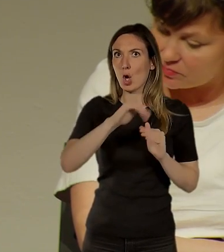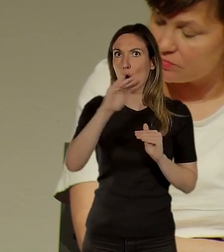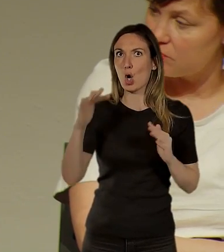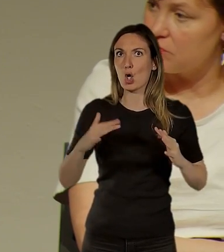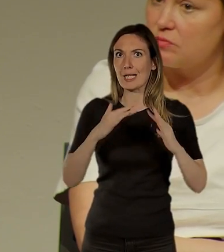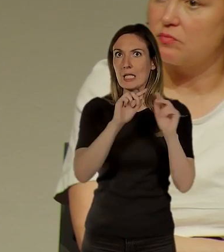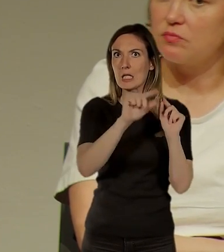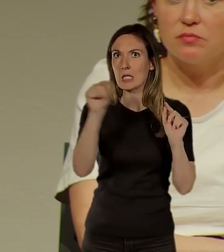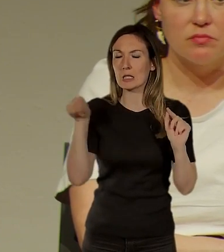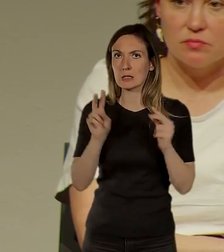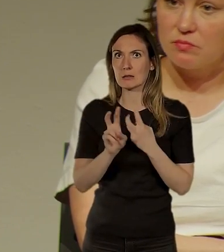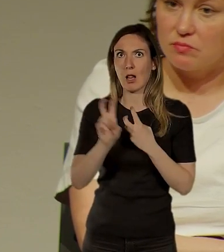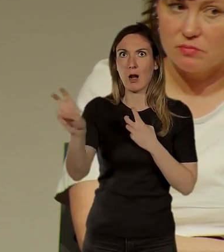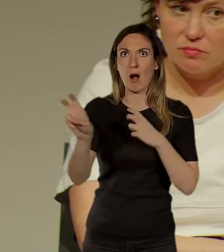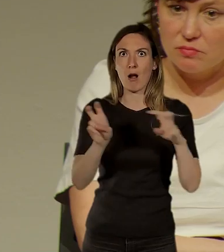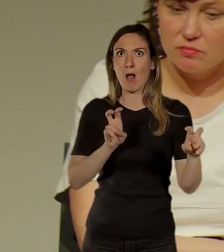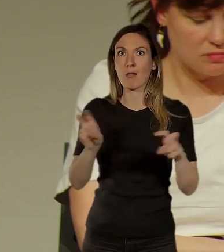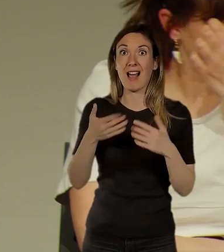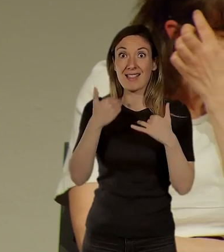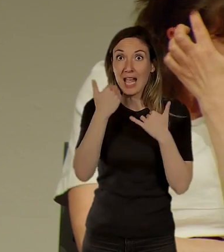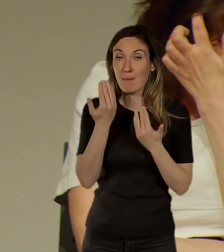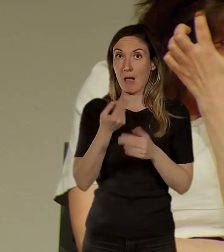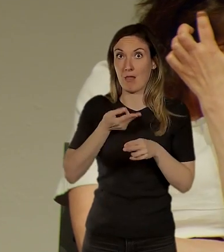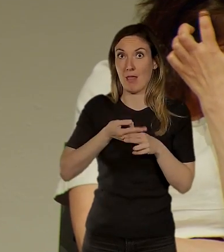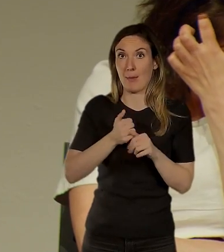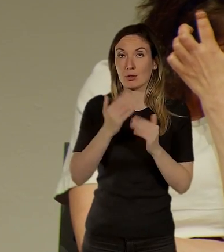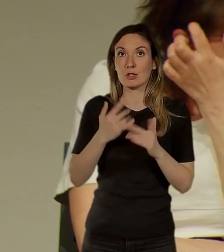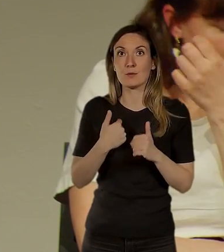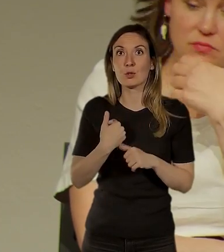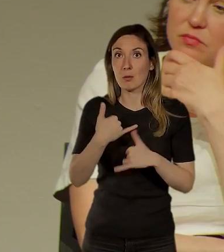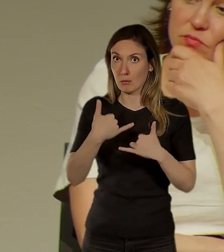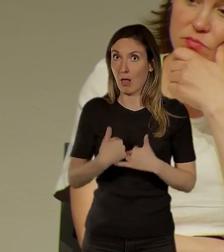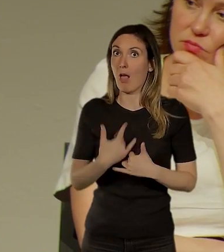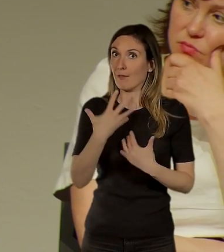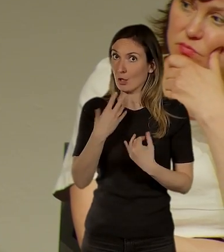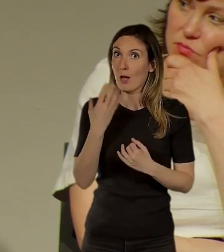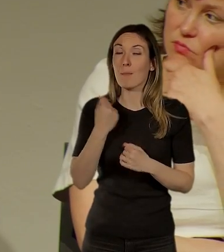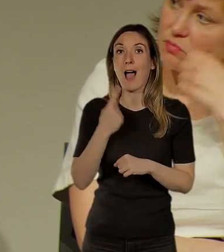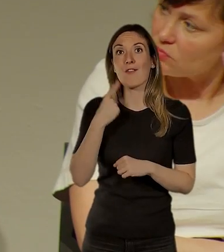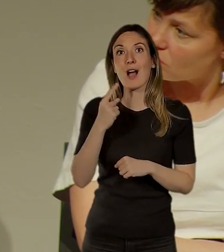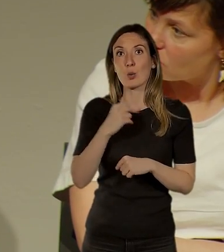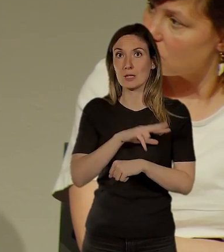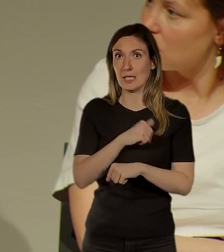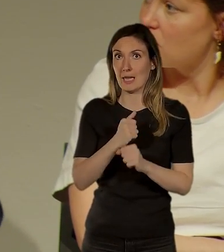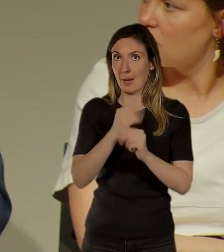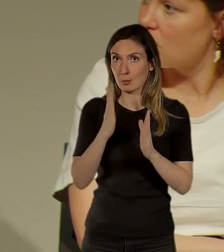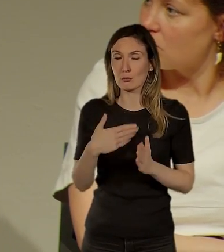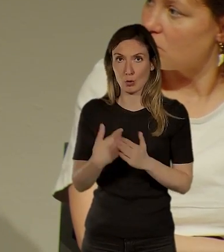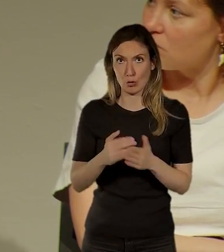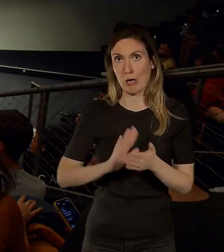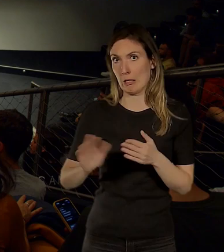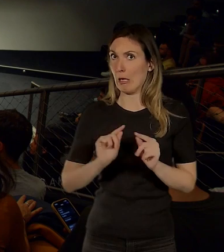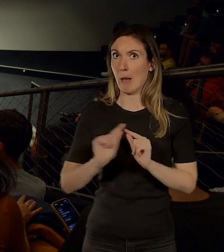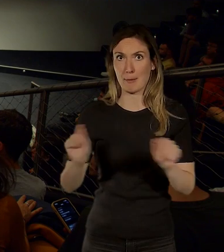jako několik fakultních nemocnic na tak malém území. Děkuji moc. Máte slovo, dobrý